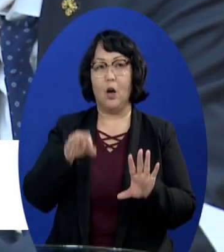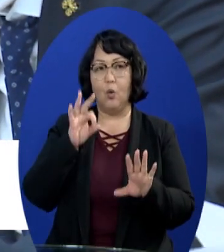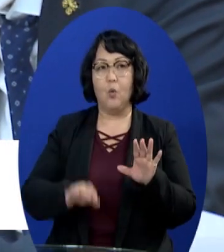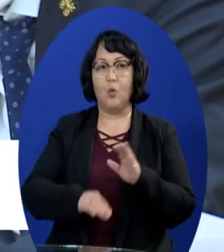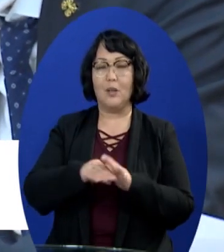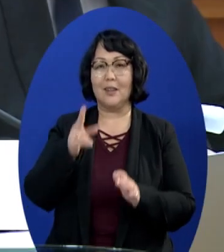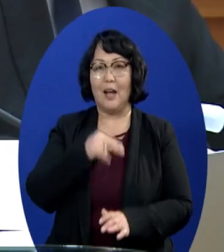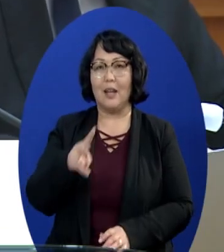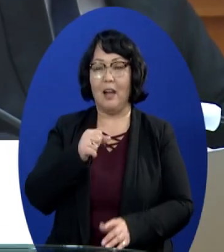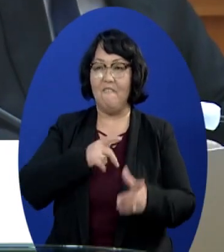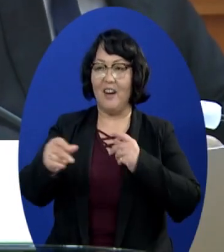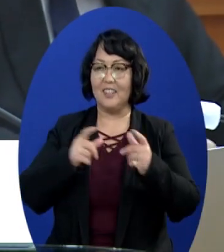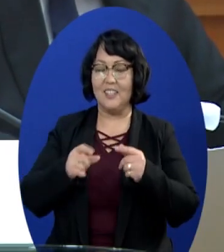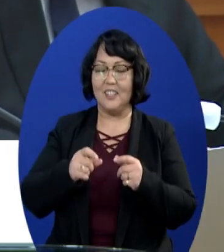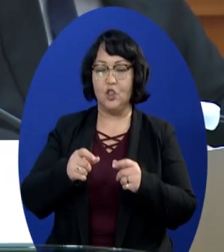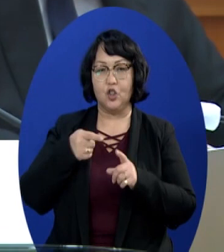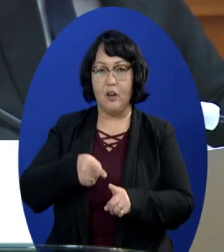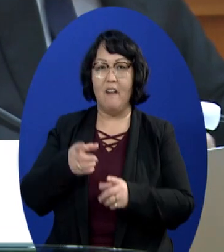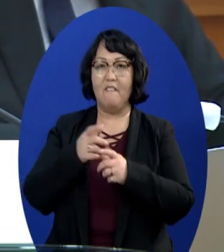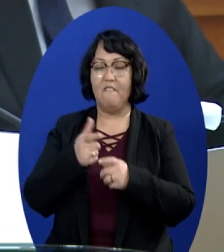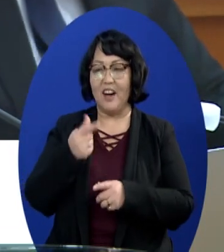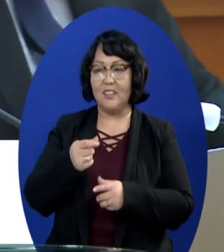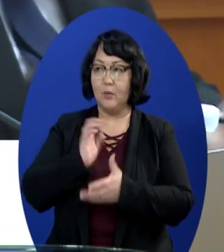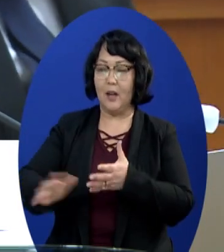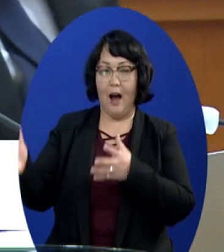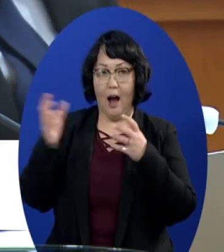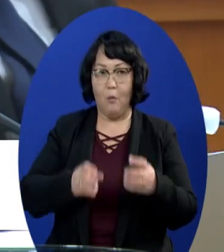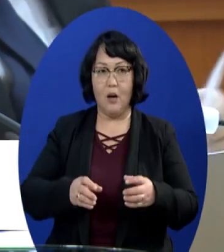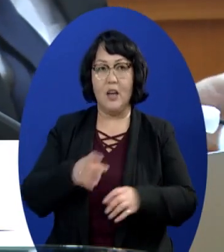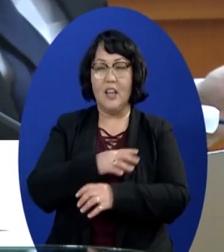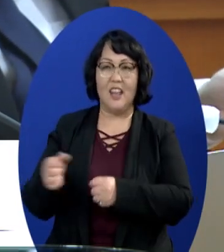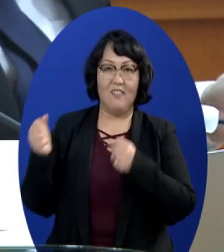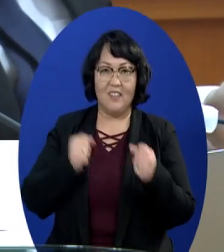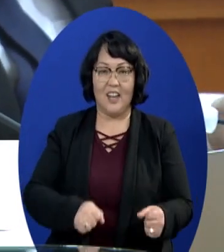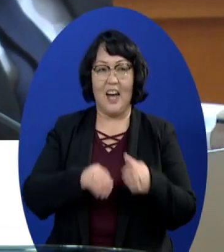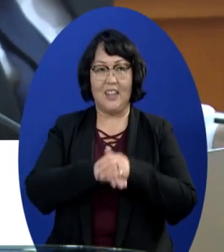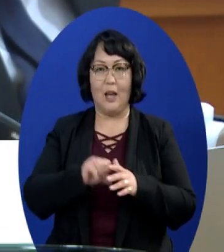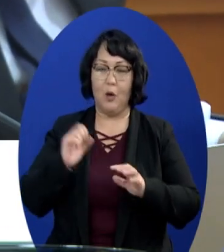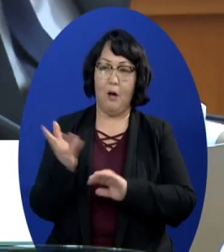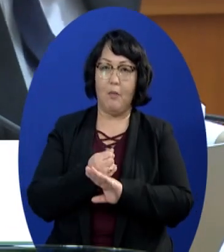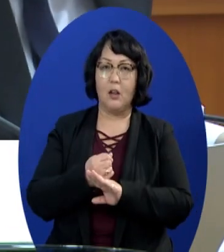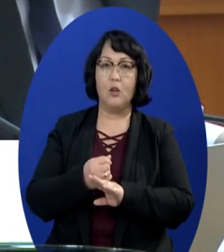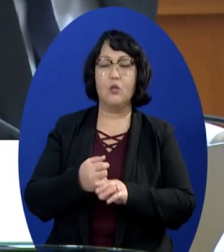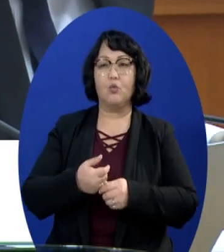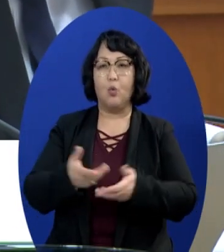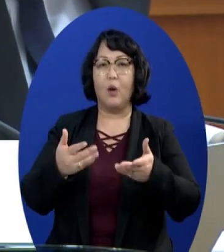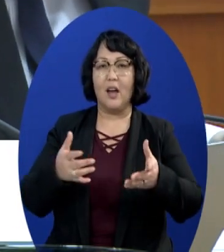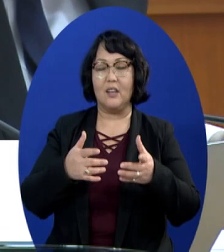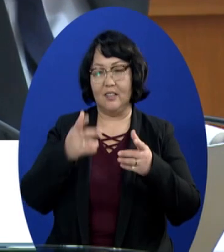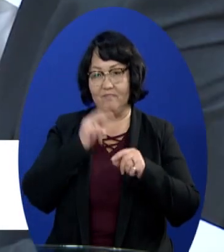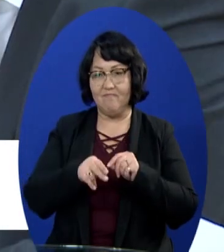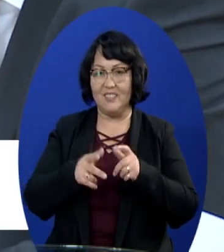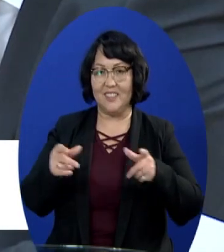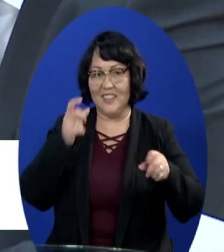даргалхажуулахад хүрэлцэх вакцин авах, тээвэрлэх, хадгалах, аюулгүй байдлыг хангах, орон даяар түгээх хянах зэрэгт зарцуулна.